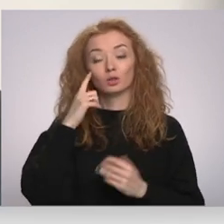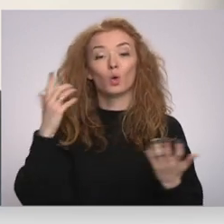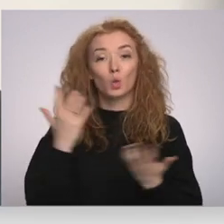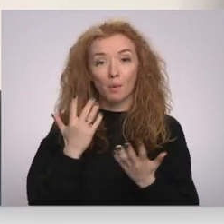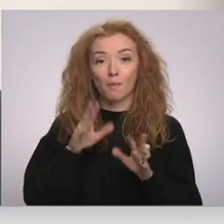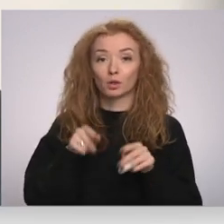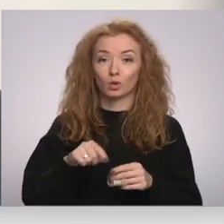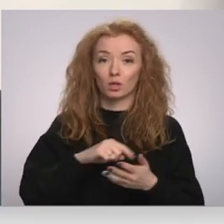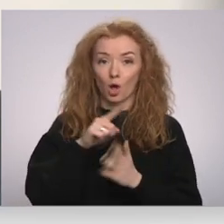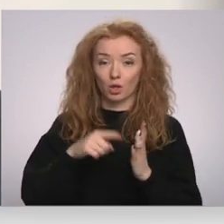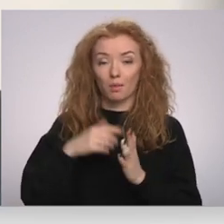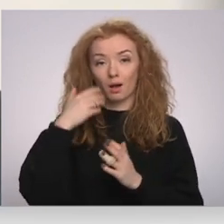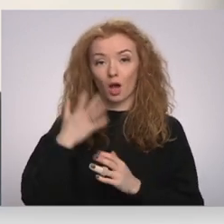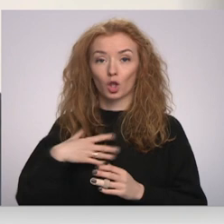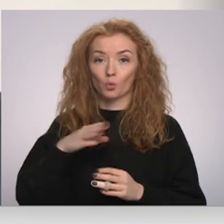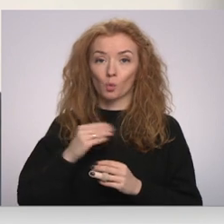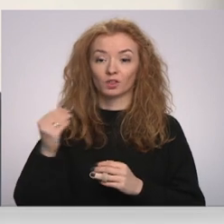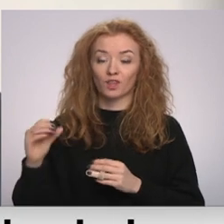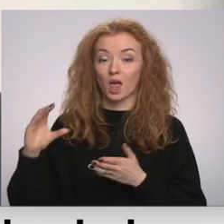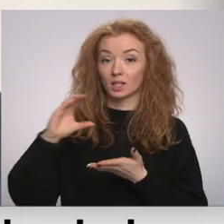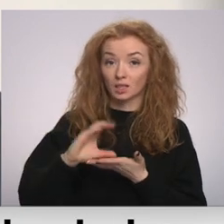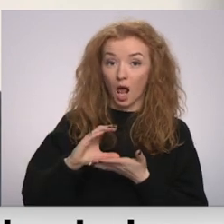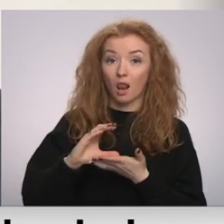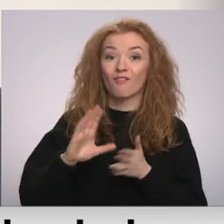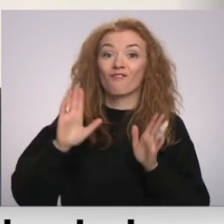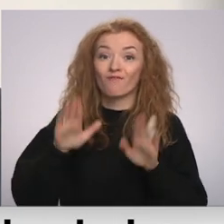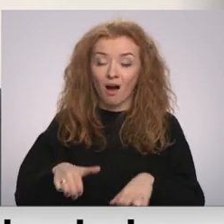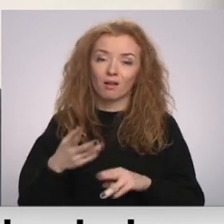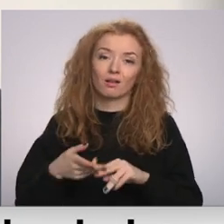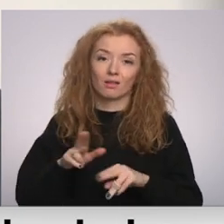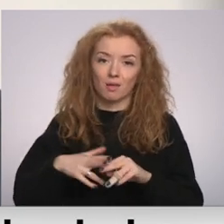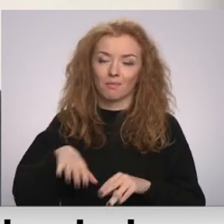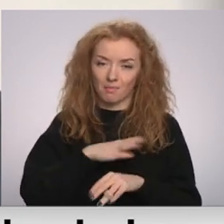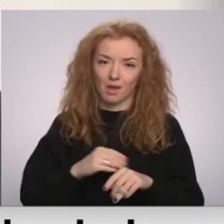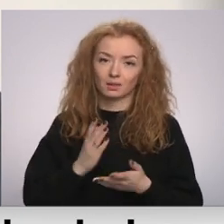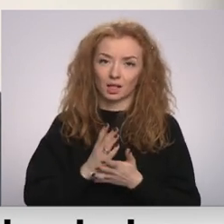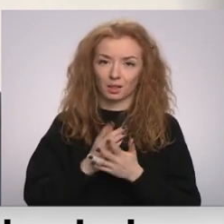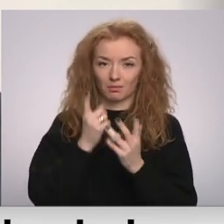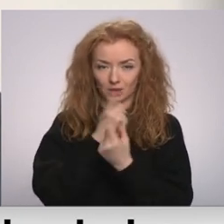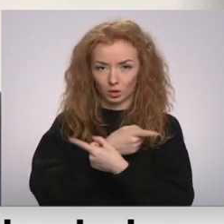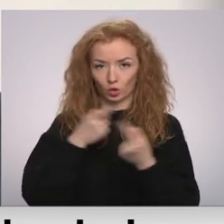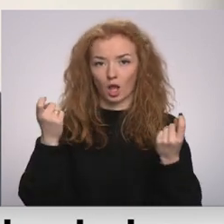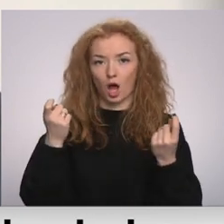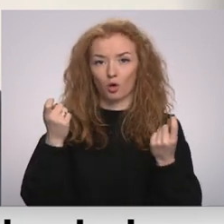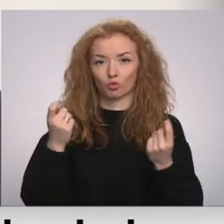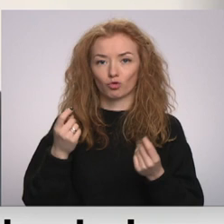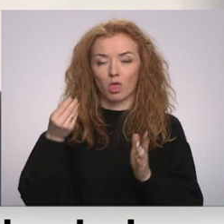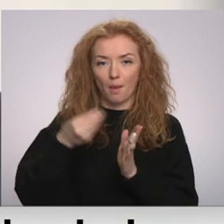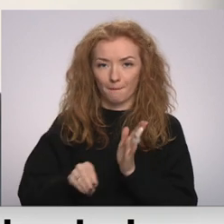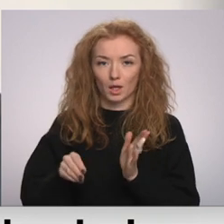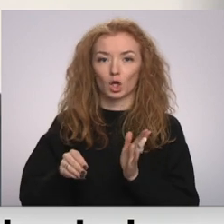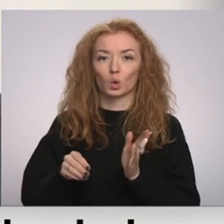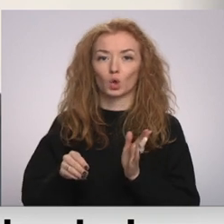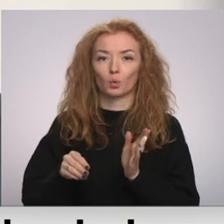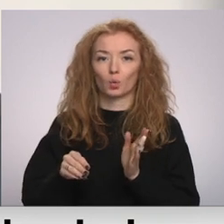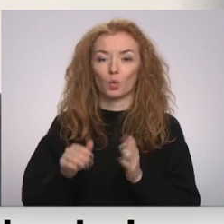un tiklīdz ir mūsu finansiālā situācija to ļāvusi. Mēs arī esam izsludinājuši iepirkumu